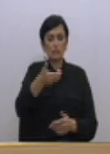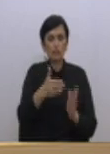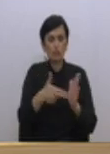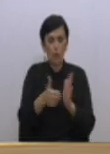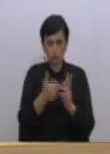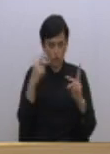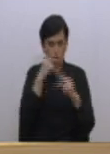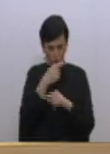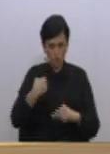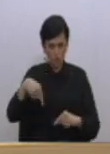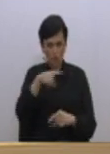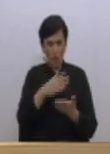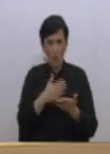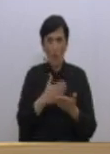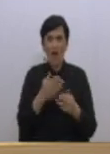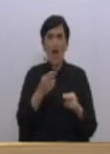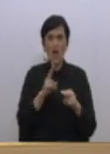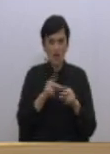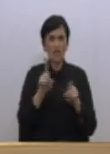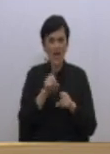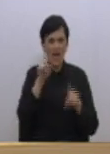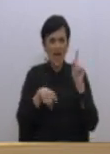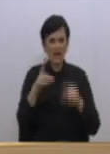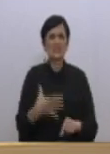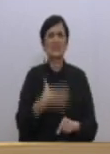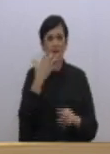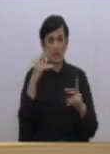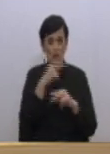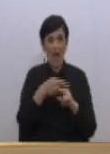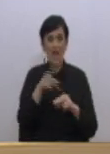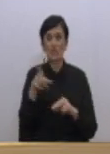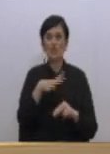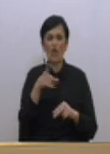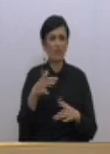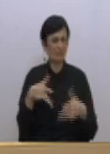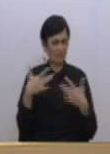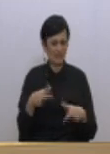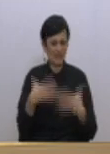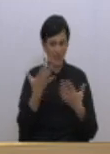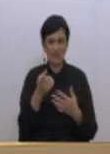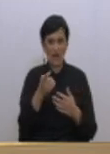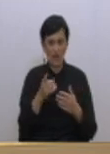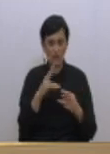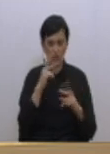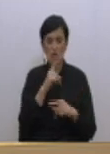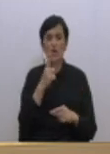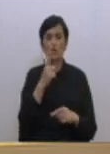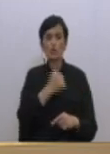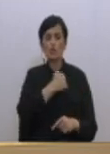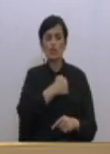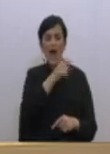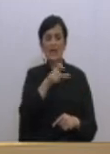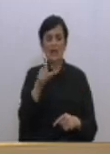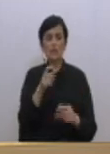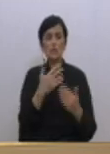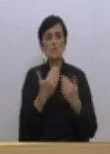შეცდომა ყოველას მოგდის, საძაგელი შეცდომებიც მოგდის ხანდახან და ეს ხო სწორედ საძაგელი შეცდომა. Რატომ არ თქვა ერთი ბოდიში ჯარისკაცების მიმართ, ახლა დრო არის ცოტა